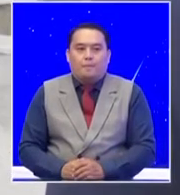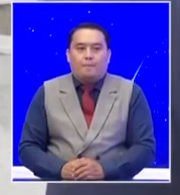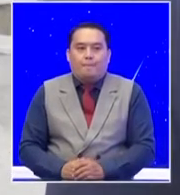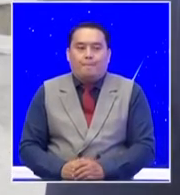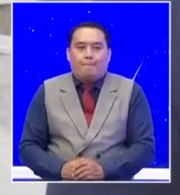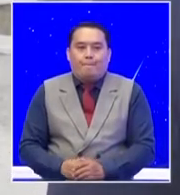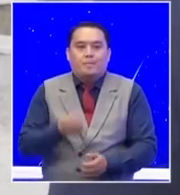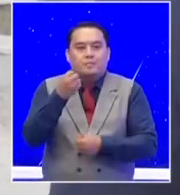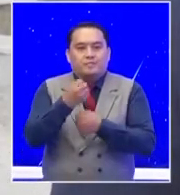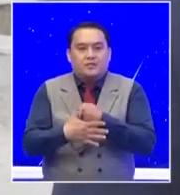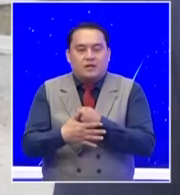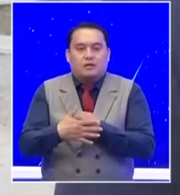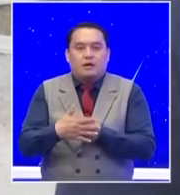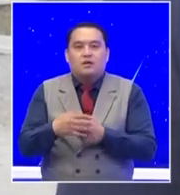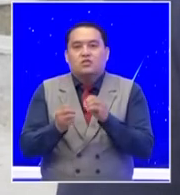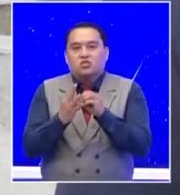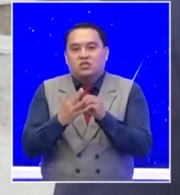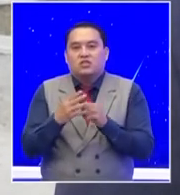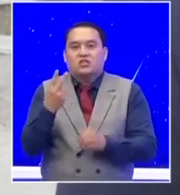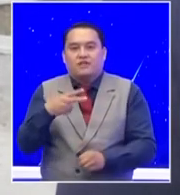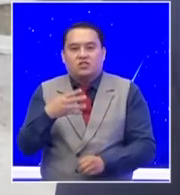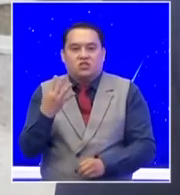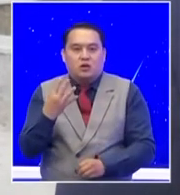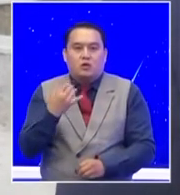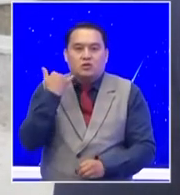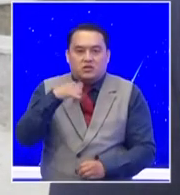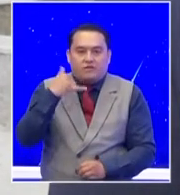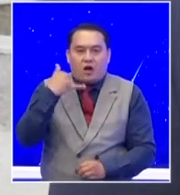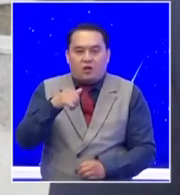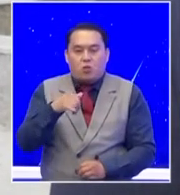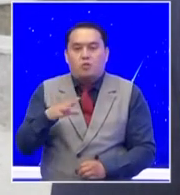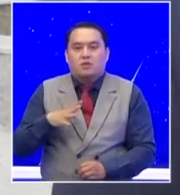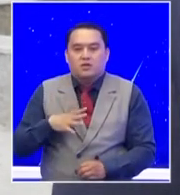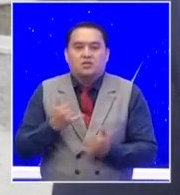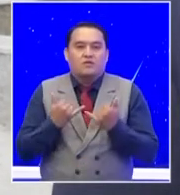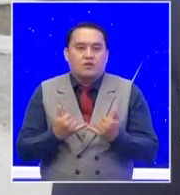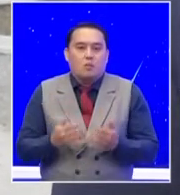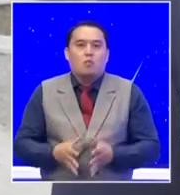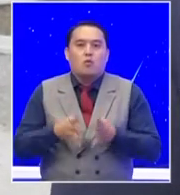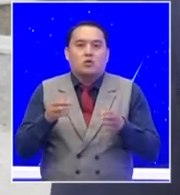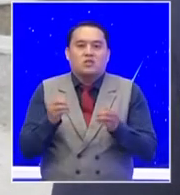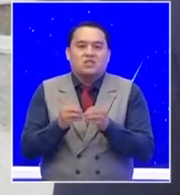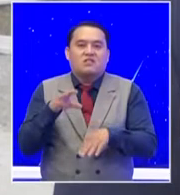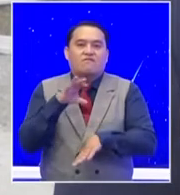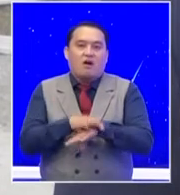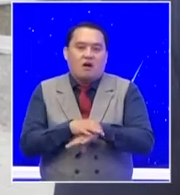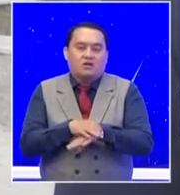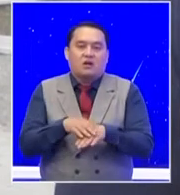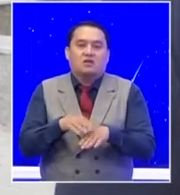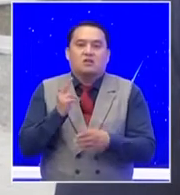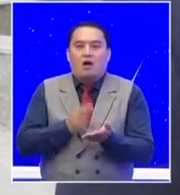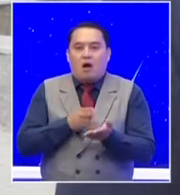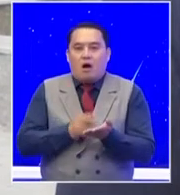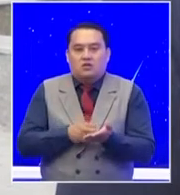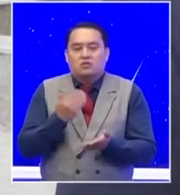На колл-центр агентства 1424 поступило множество звонков, из них на сегодняшний день уже более 10 фактов нашли свои подтверждения.